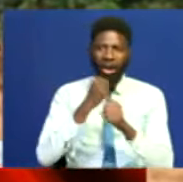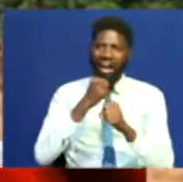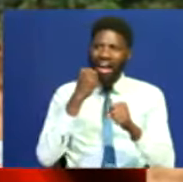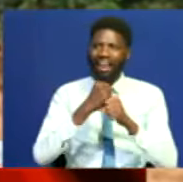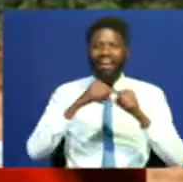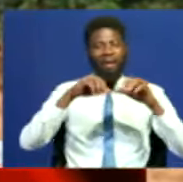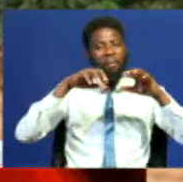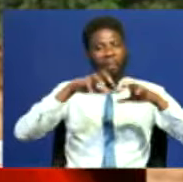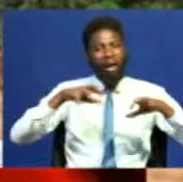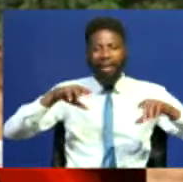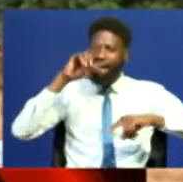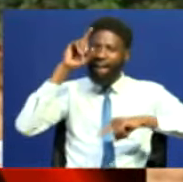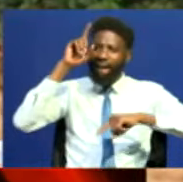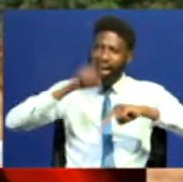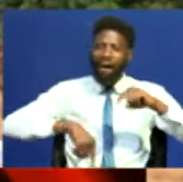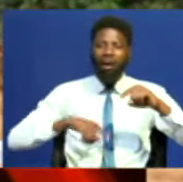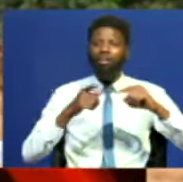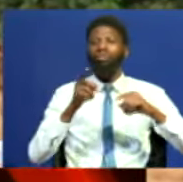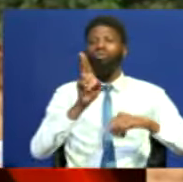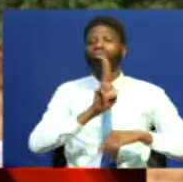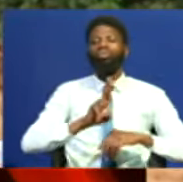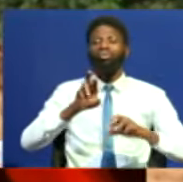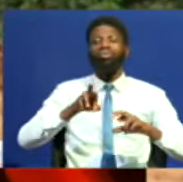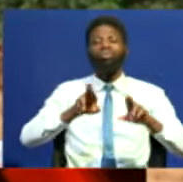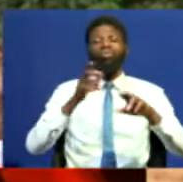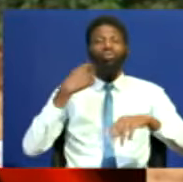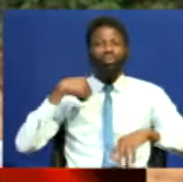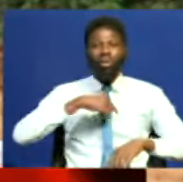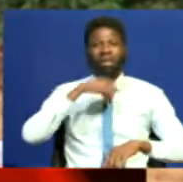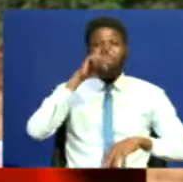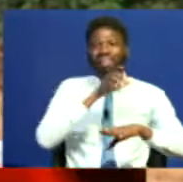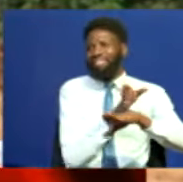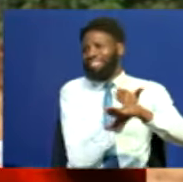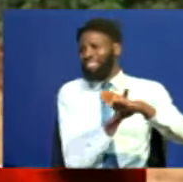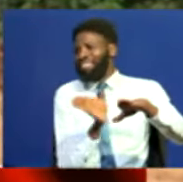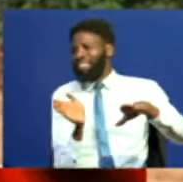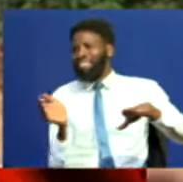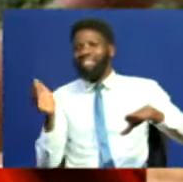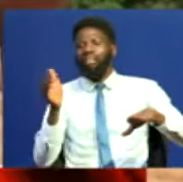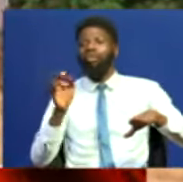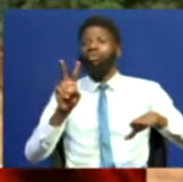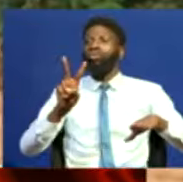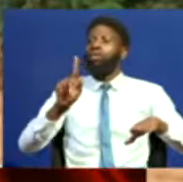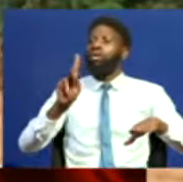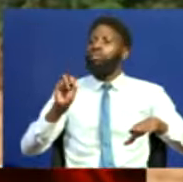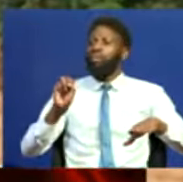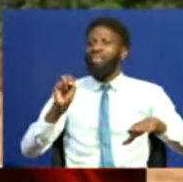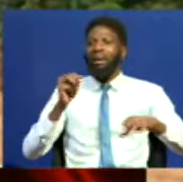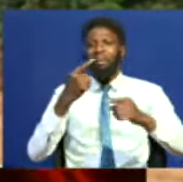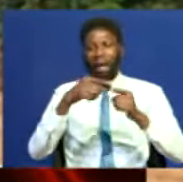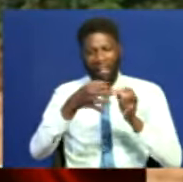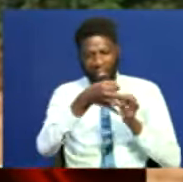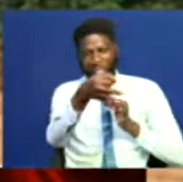uwezo wa kupitisha hapa, tunazunguka kilomita 2 kwa sababu ya mita 500 hapa. Tunabidi tuzunguke upande wa